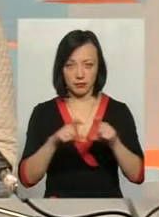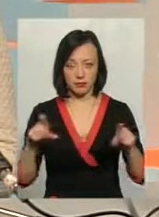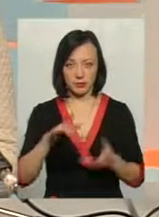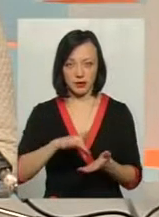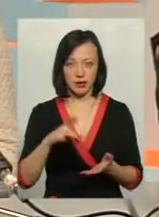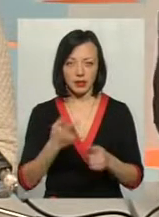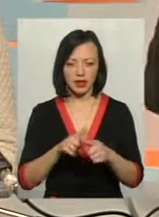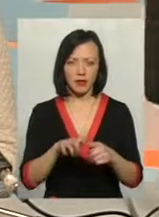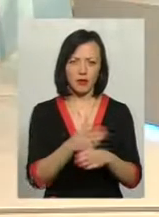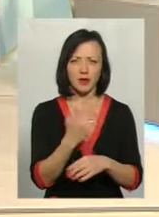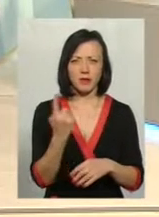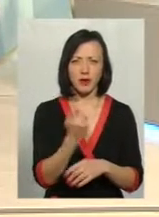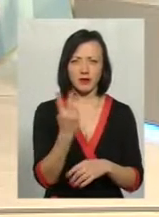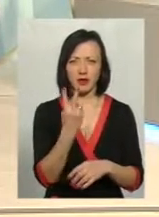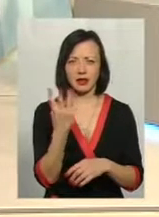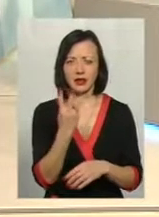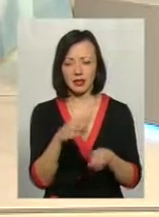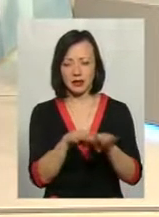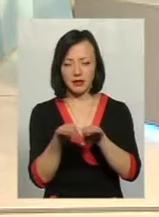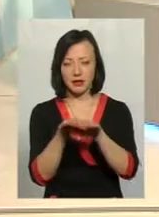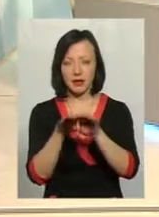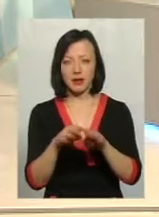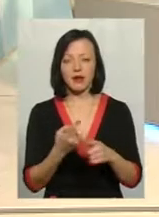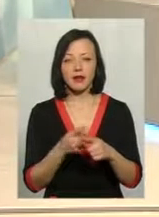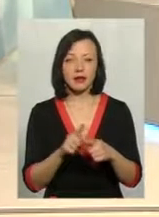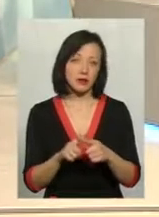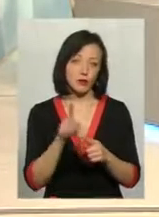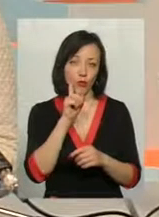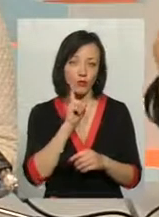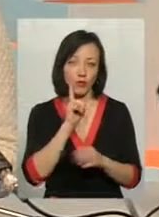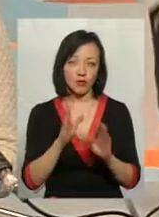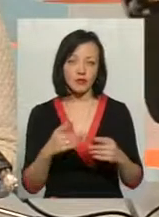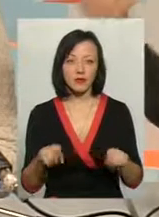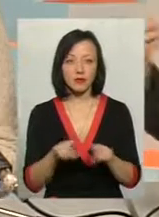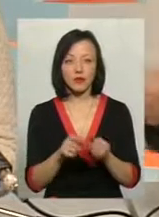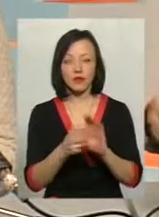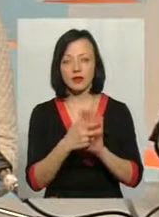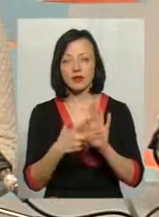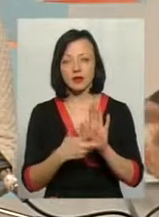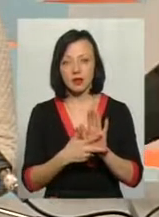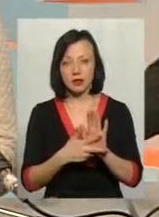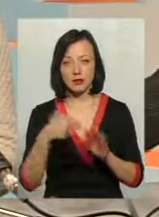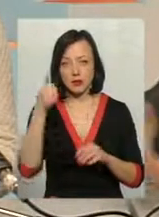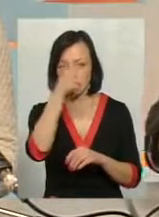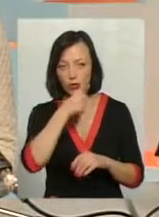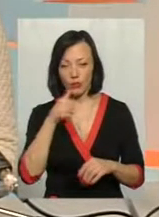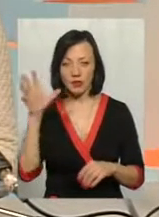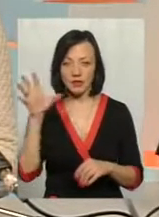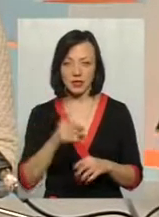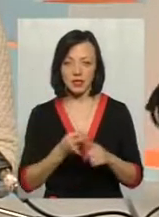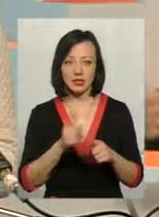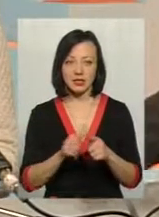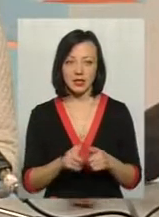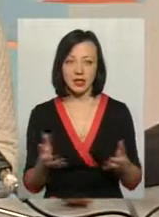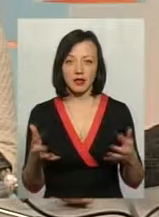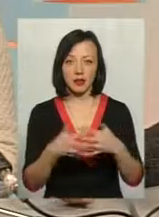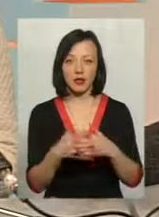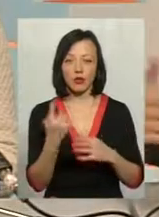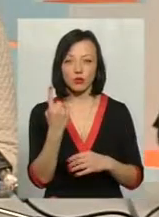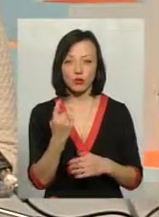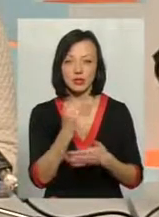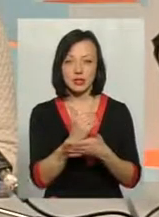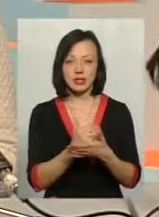оцей поділ первинка, вторинка, третинка, він є певною мірою умовний. Все одно з 18-го року ми почнемо все це інтегрувати в одну